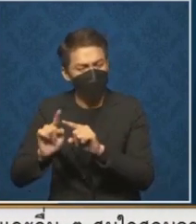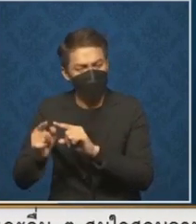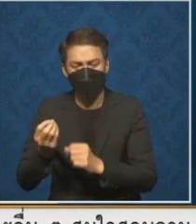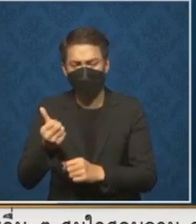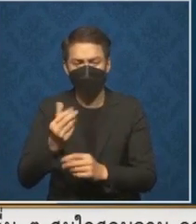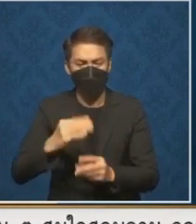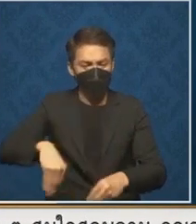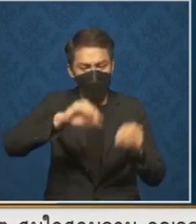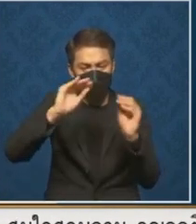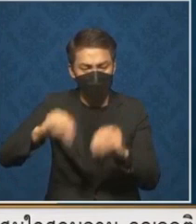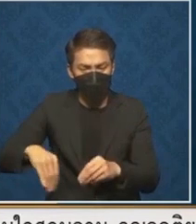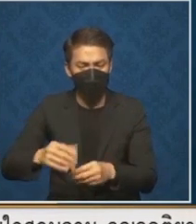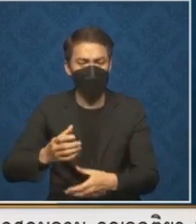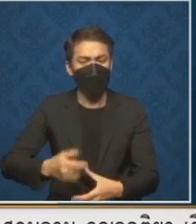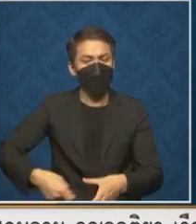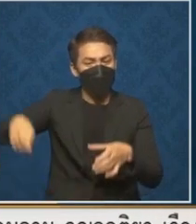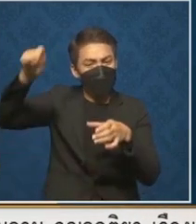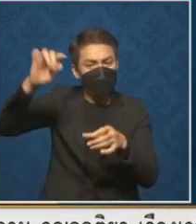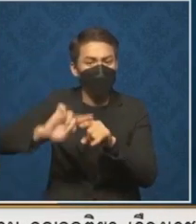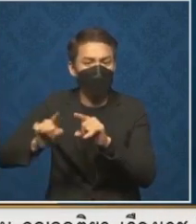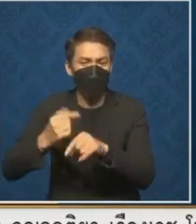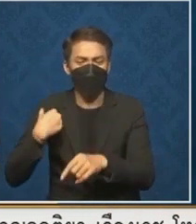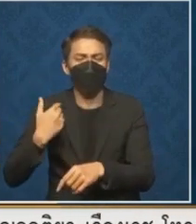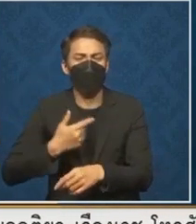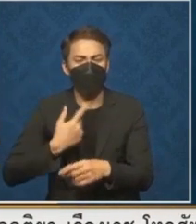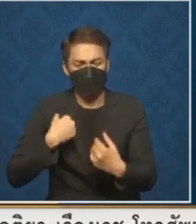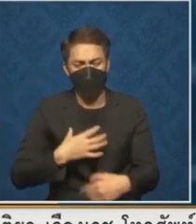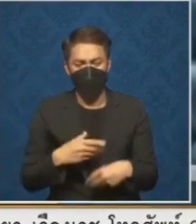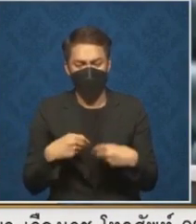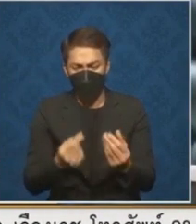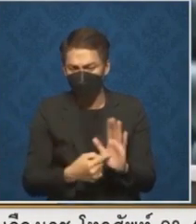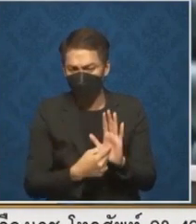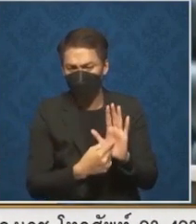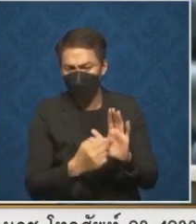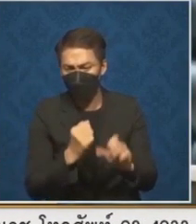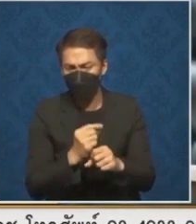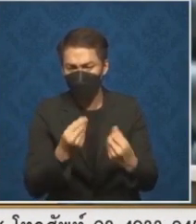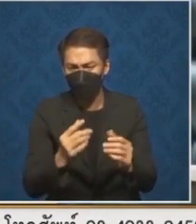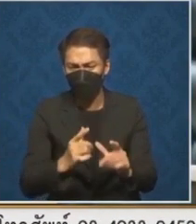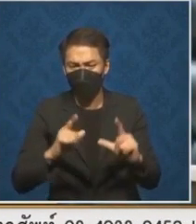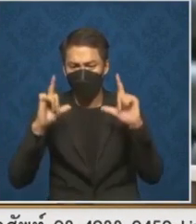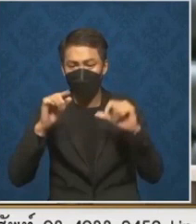หารบ้มายโลตีชาชักึงตบวานคอเสน่ทึงเราจะทำใหเป็เวรคลสอย่ไร